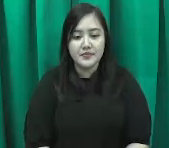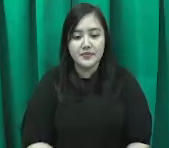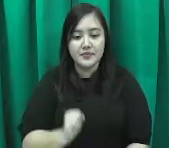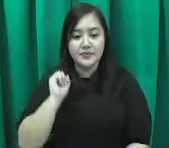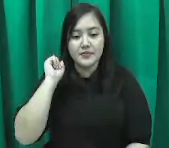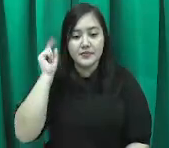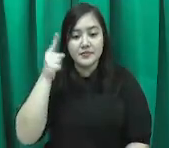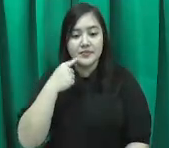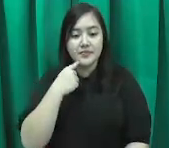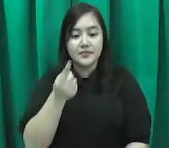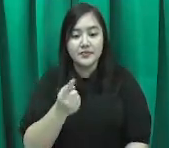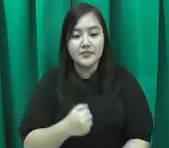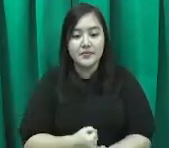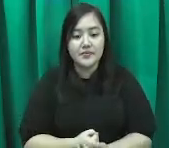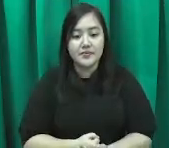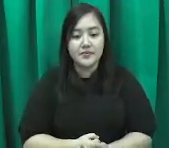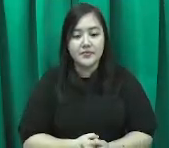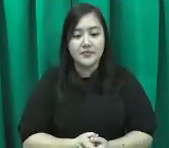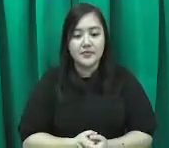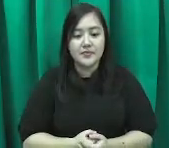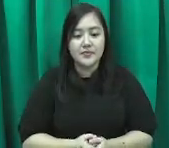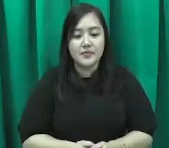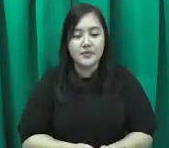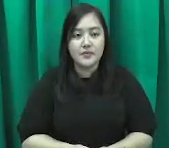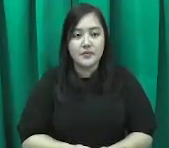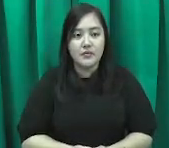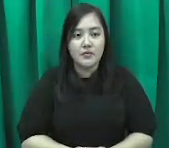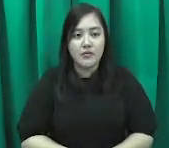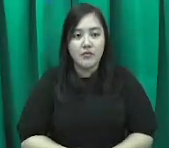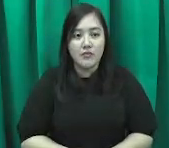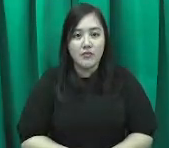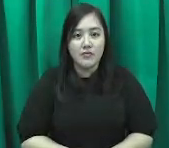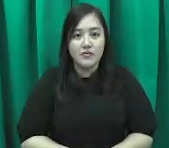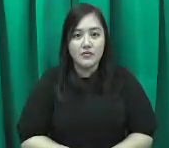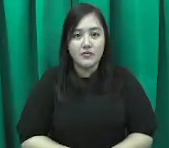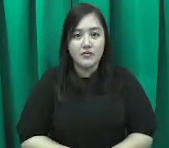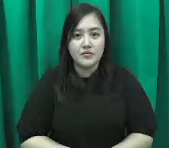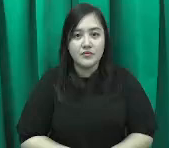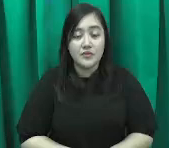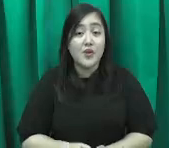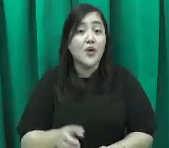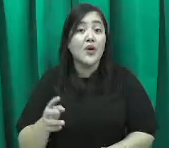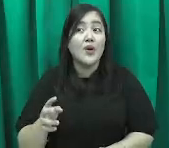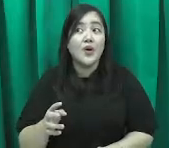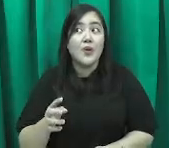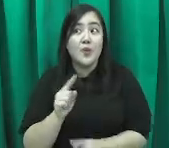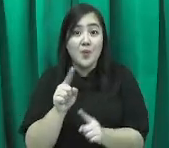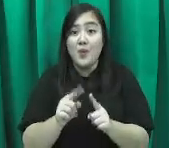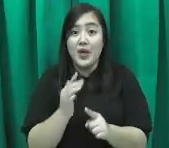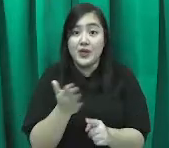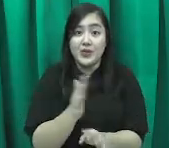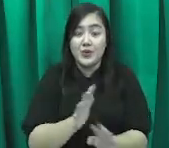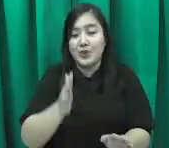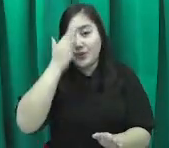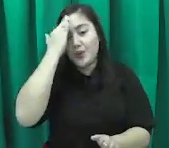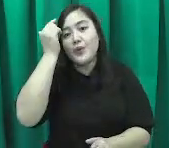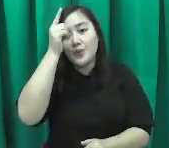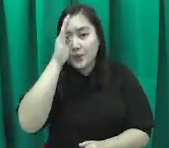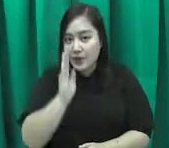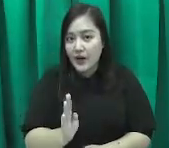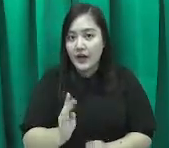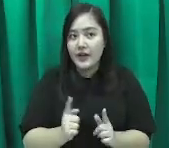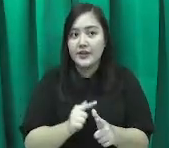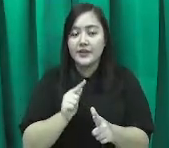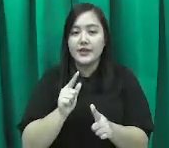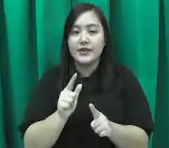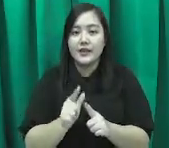Ang last option mo, ang Panginoon, ang first option mo is to give up. Yeah. Yun ang sa mga unbelievers. Yes. Diba? Parang, ayoko